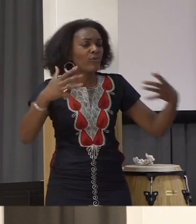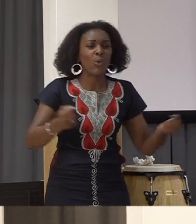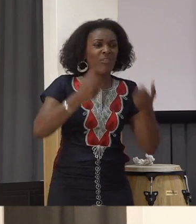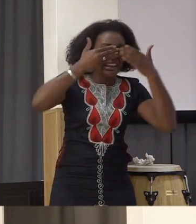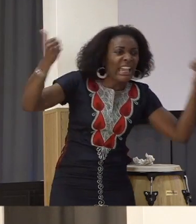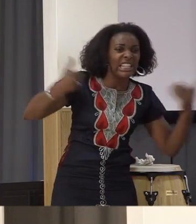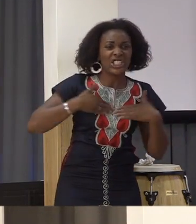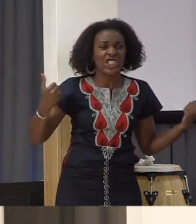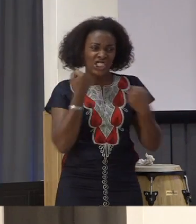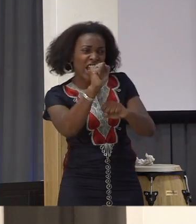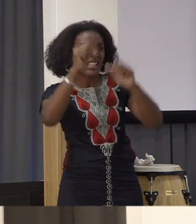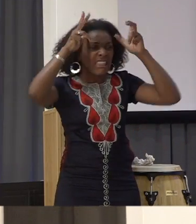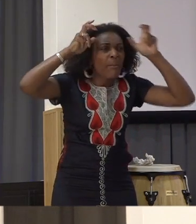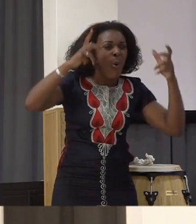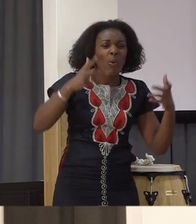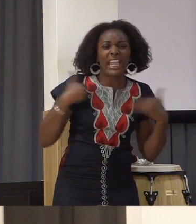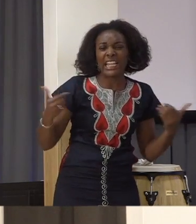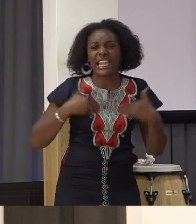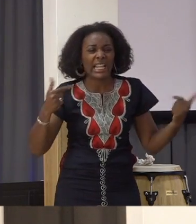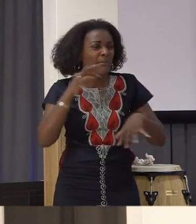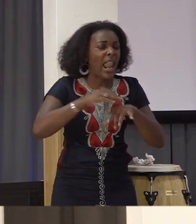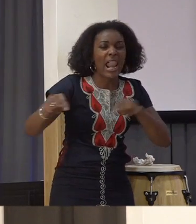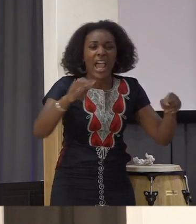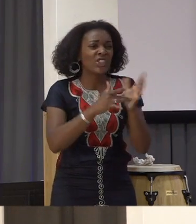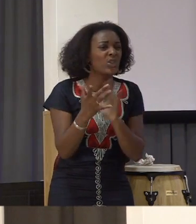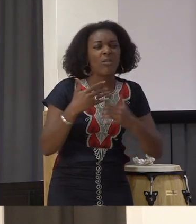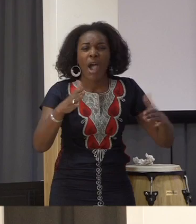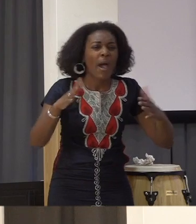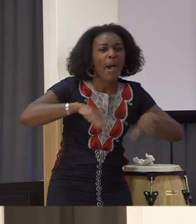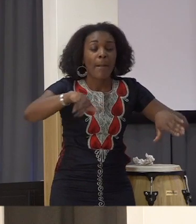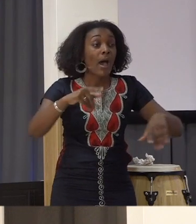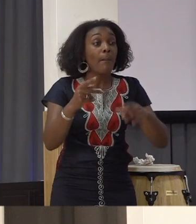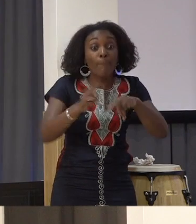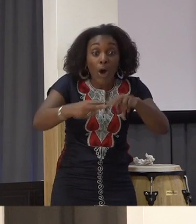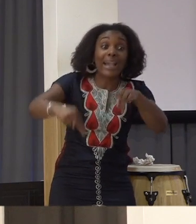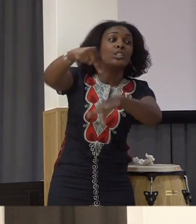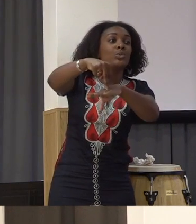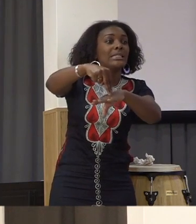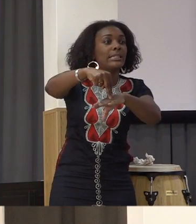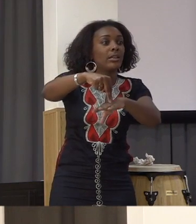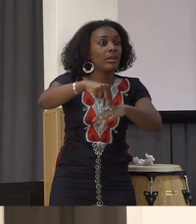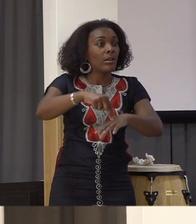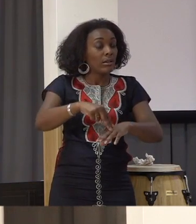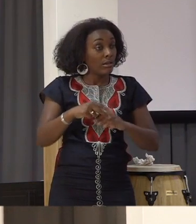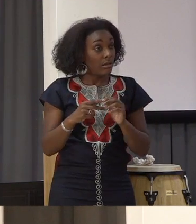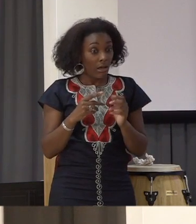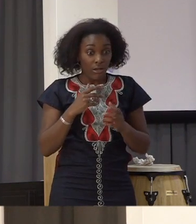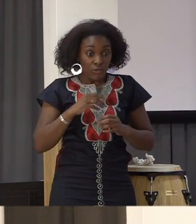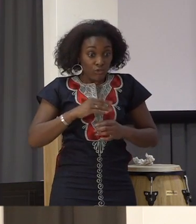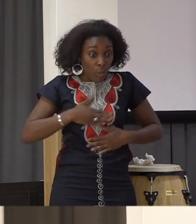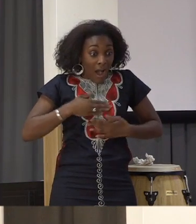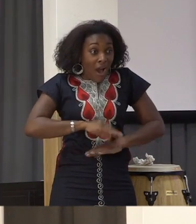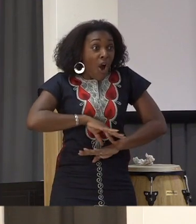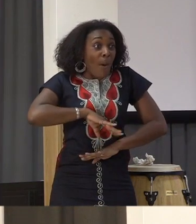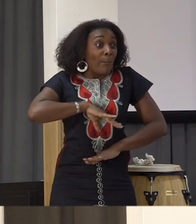lorsqu'il chassait les démons, lorsqu'il guérissait les malades, lorsqu'il ressuscitait les morts, cela le remplissait de joie.